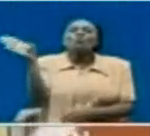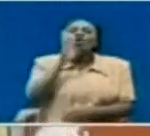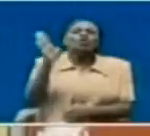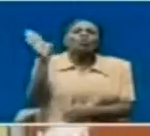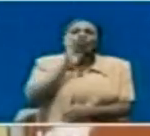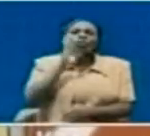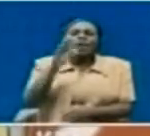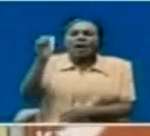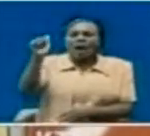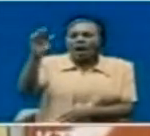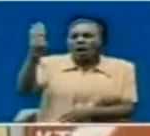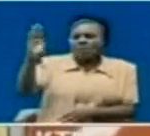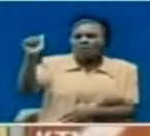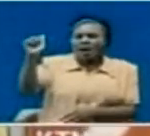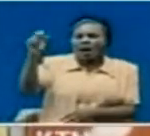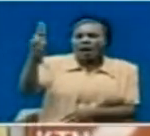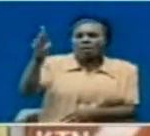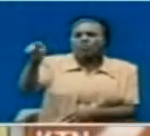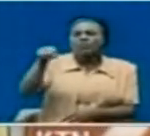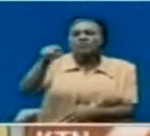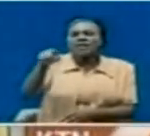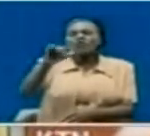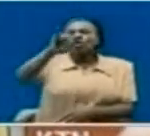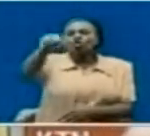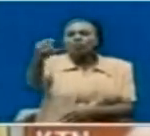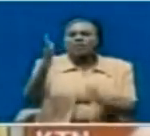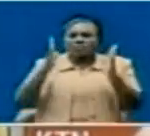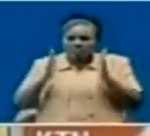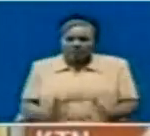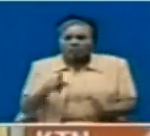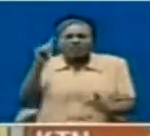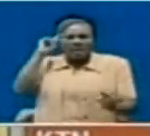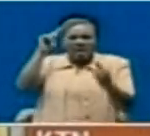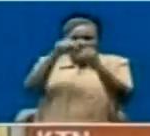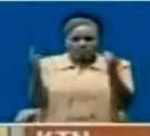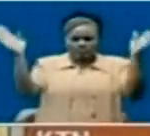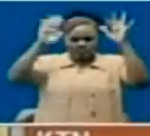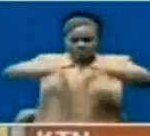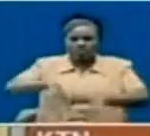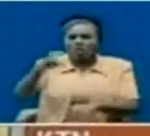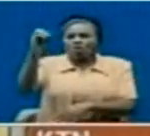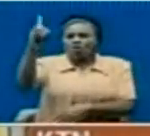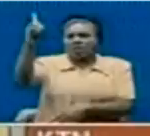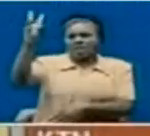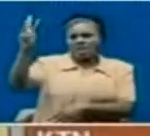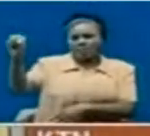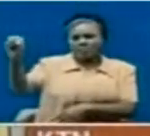kwamba Namwamba ni kibaraka wa Jubilee aliyekusudia kusambaratisha muungano wa